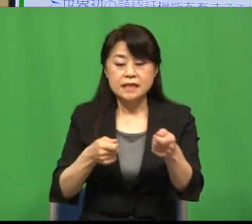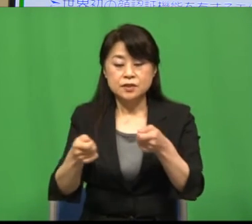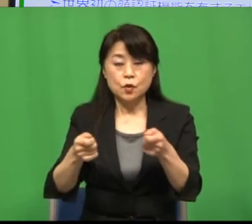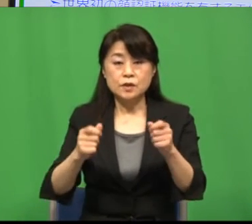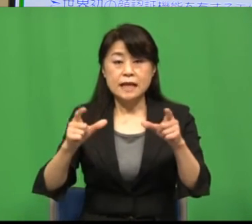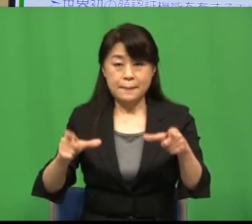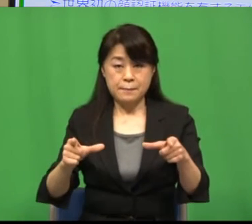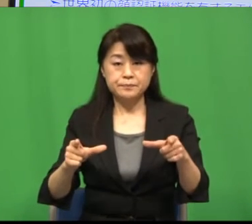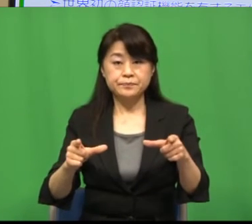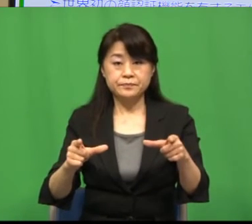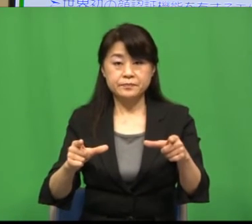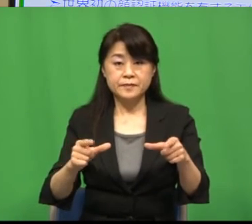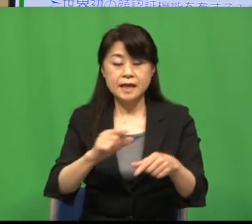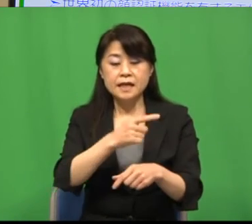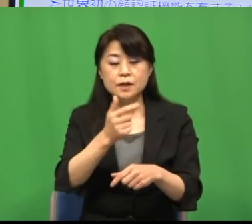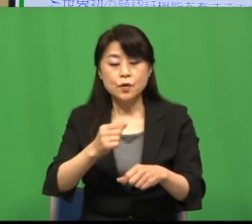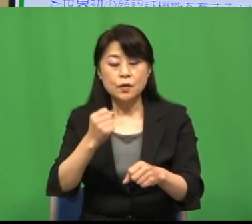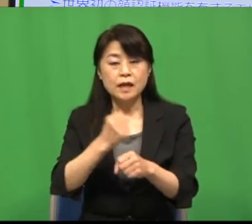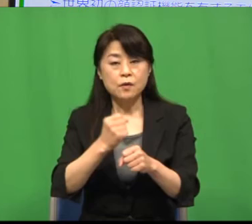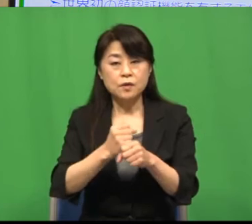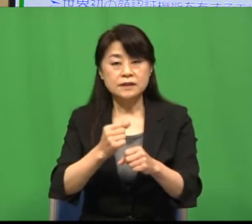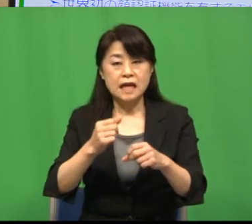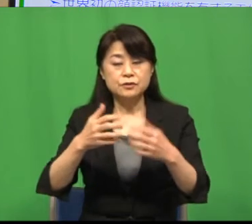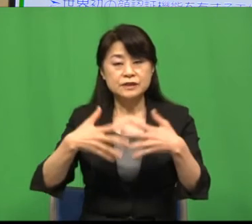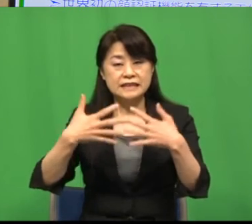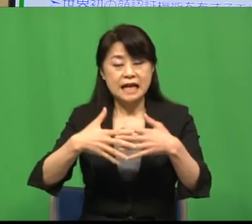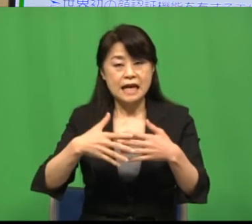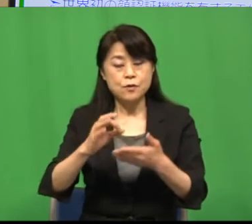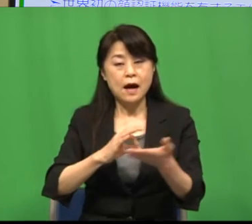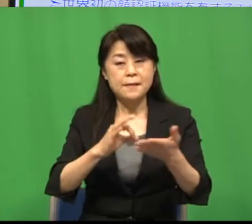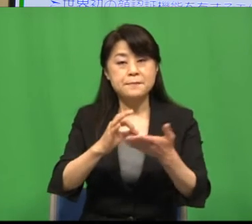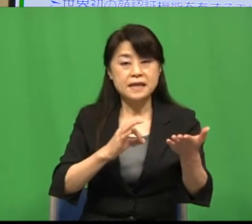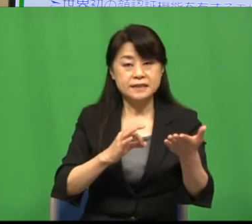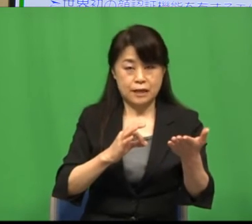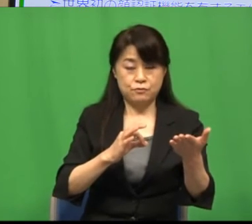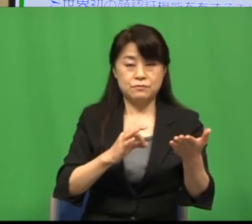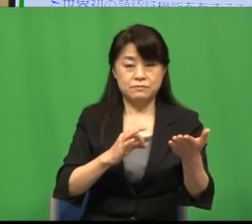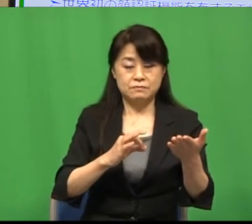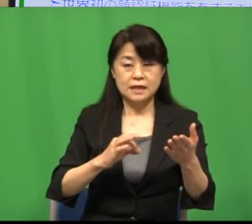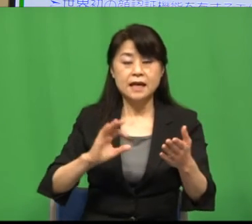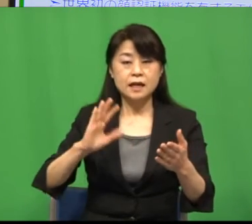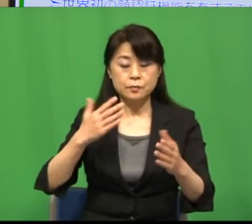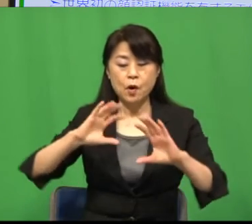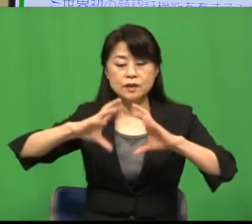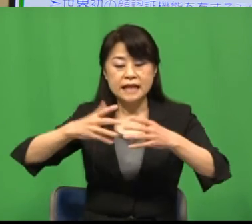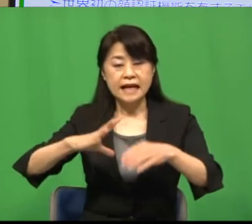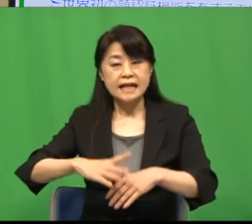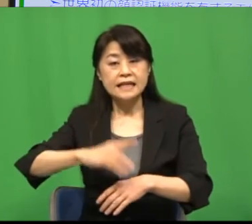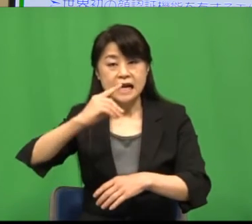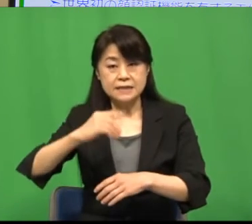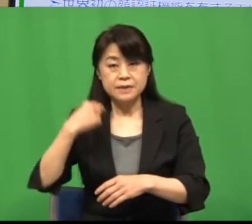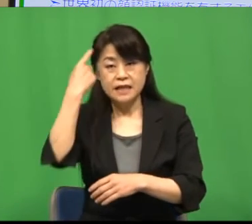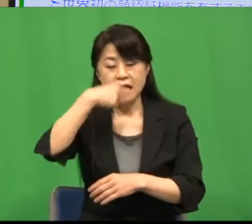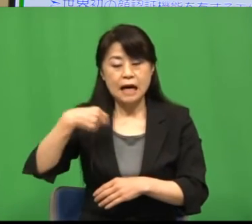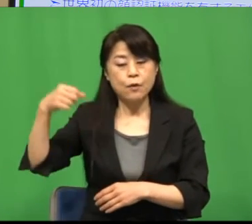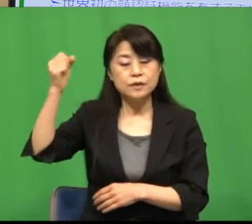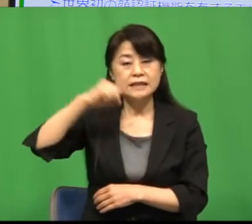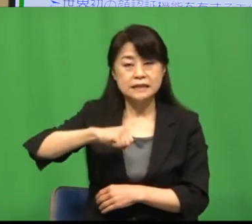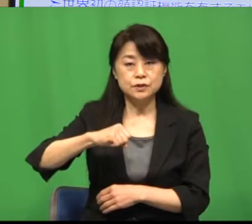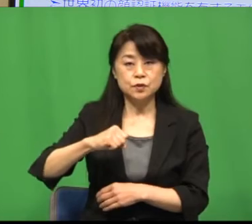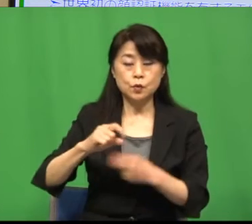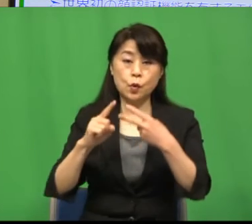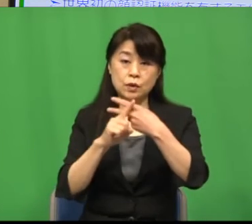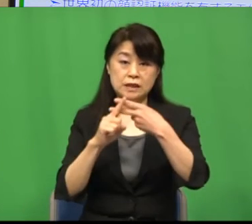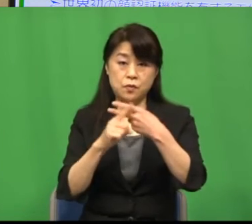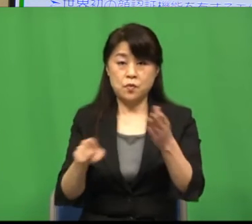さまざまな工作機械を販売しておられます北村機械さんでは世界で初めて顔認証の機能を導入を